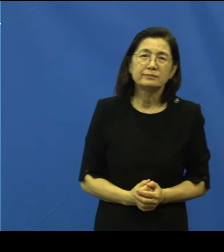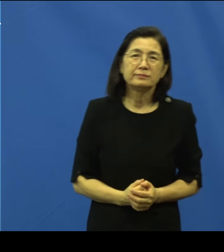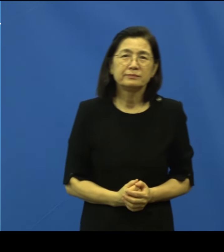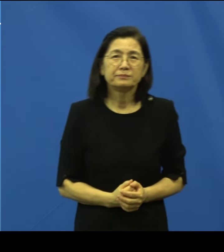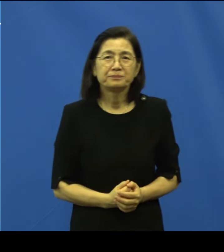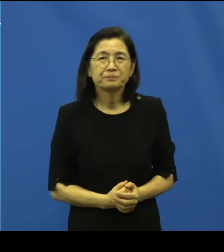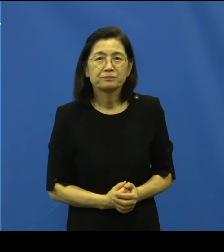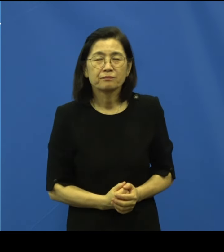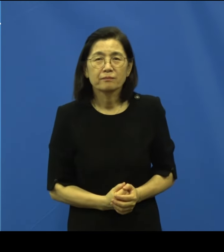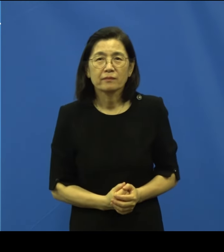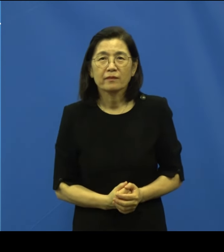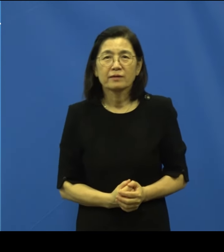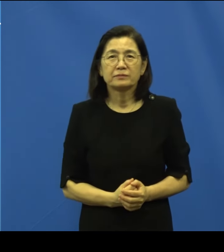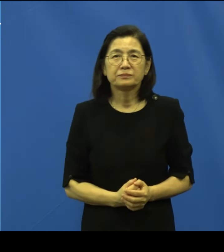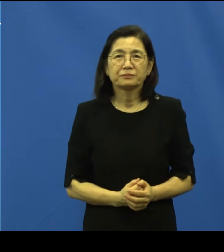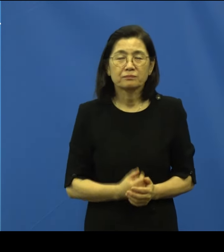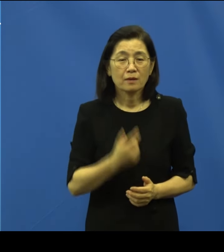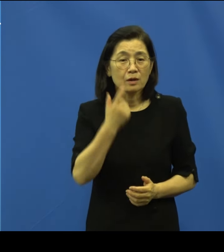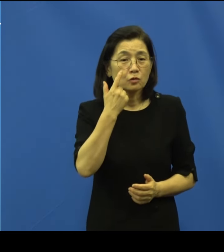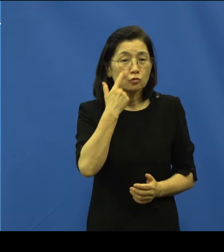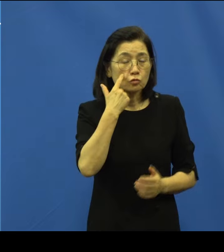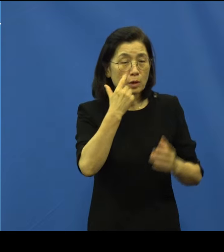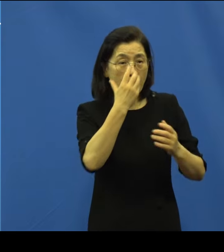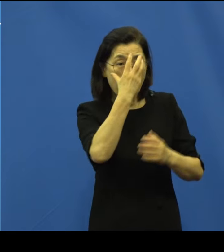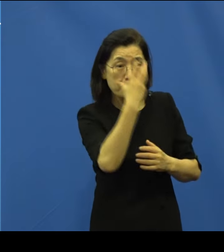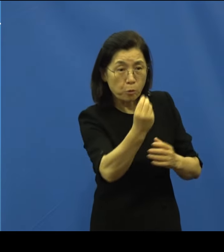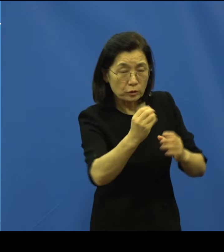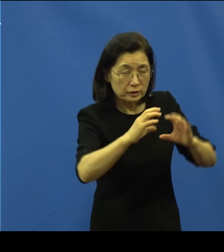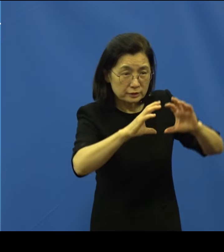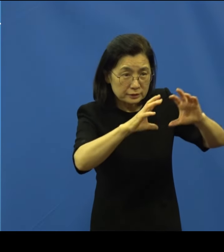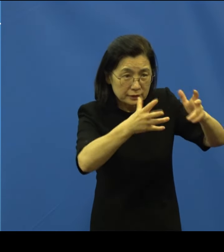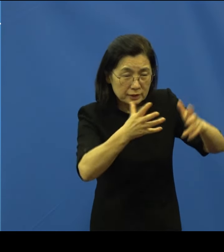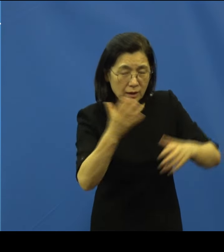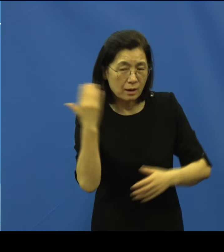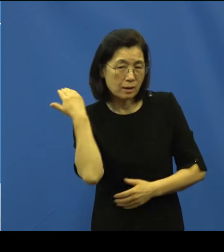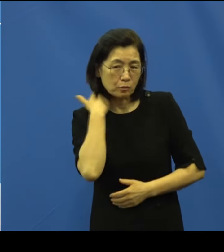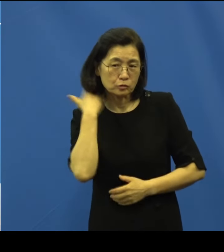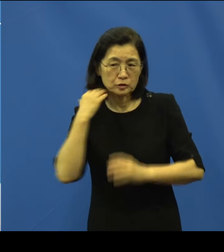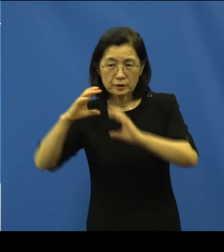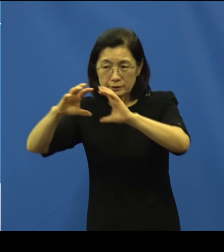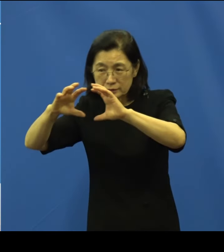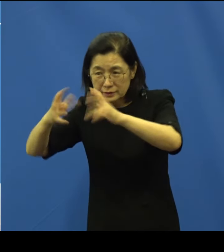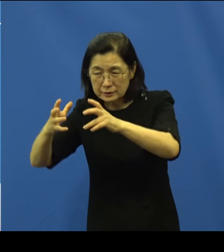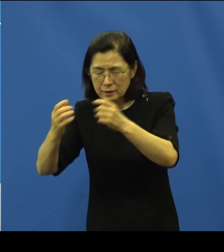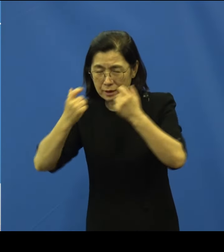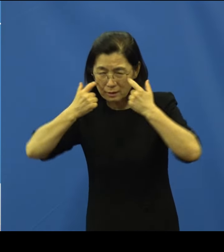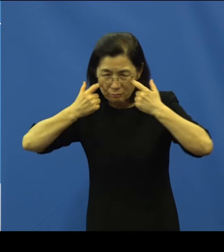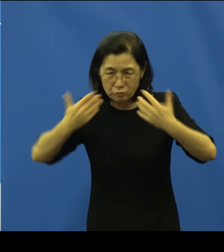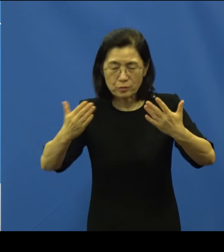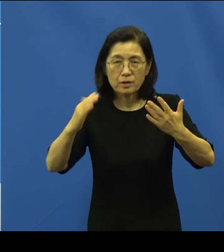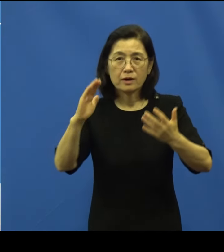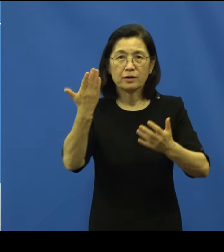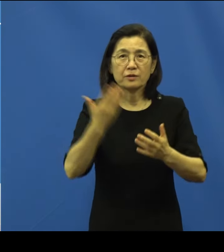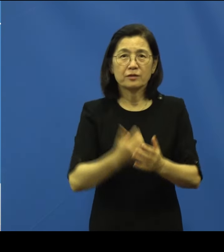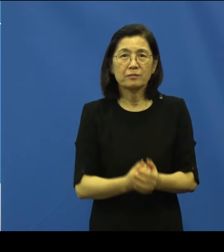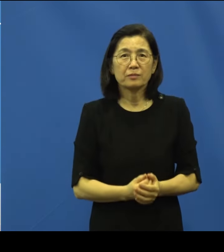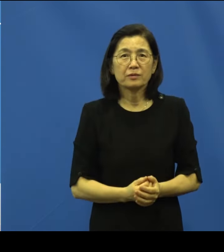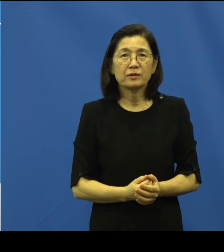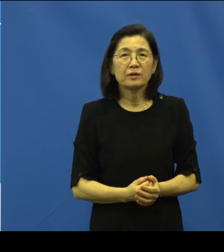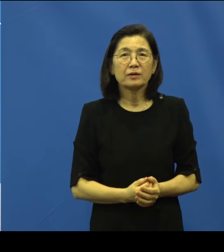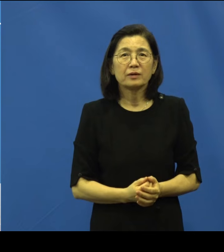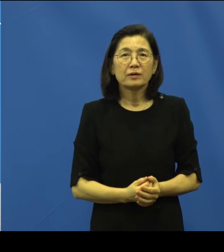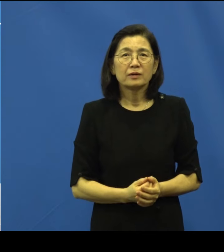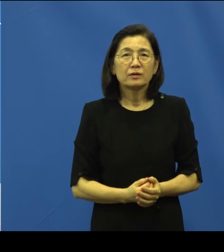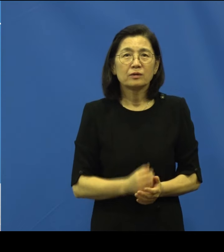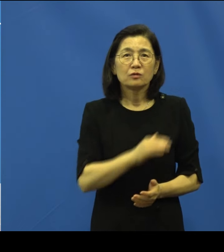눈에 보이는 세계와 보이지 않는 세계가 뚜렷해진다는 거예요. 그래서 고린도후서 4장 18절이죠. 우리가 주목하는 것은 보이는 것이 아니요